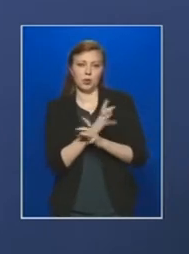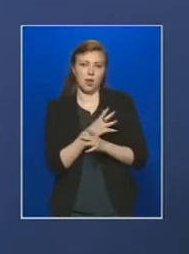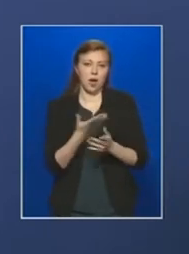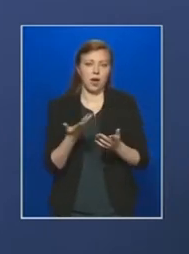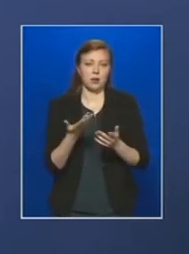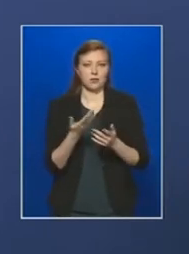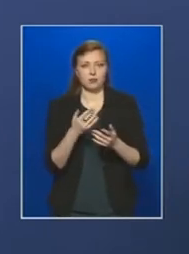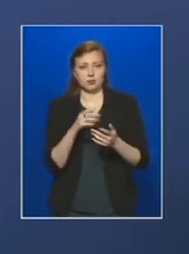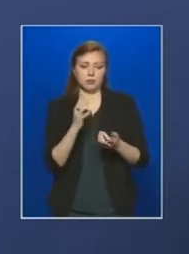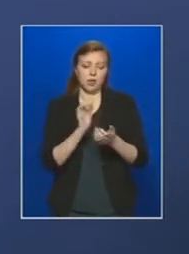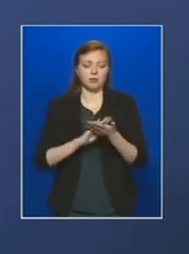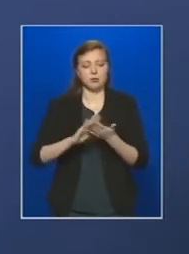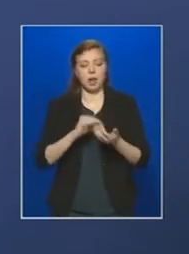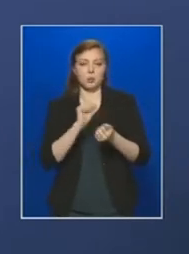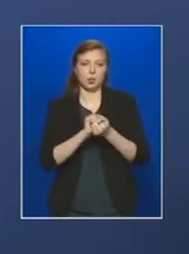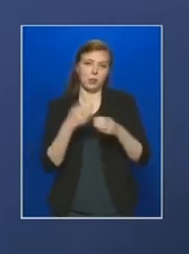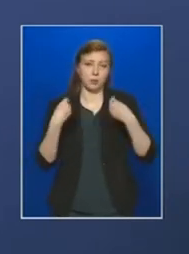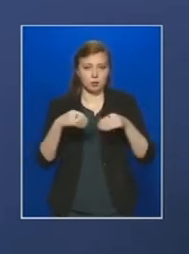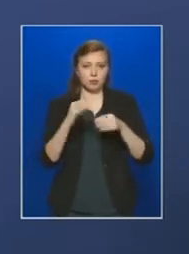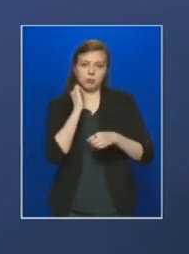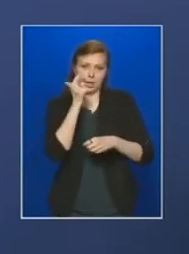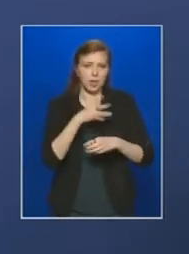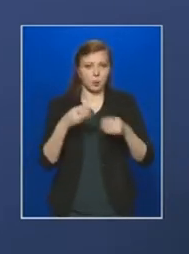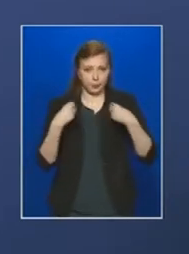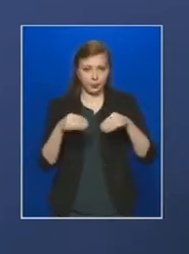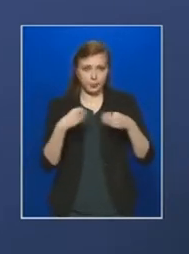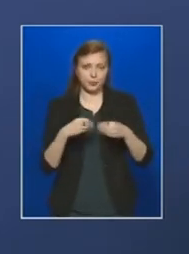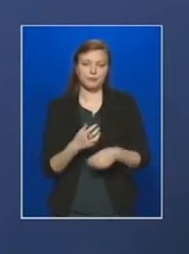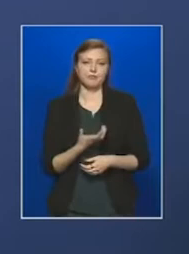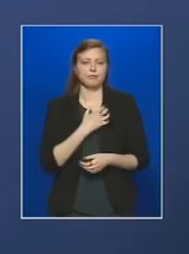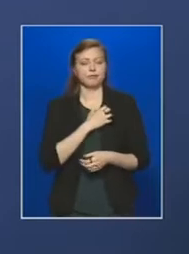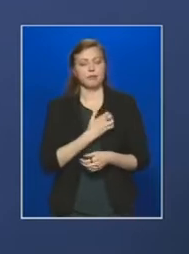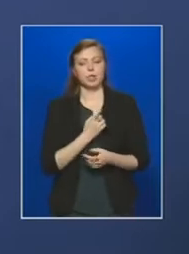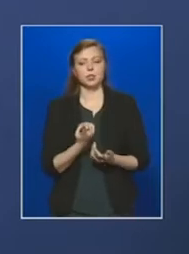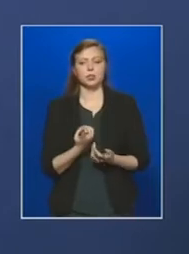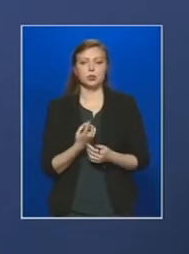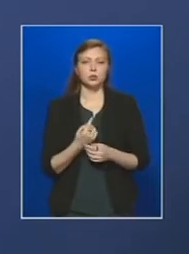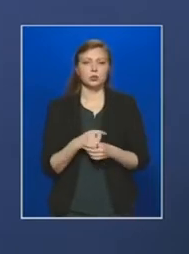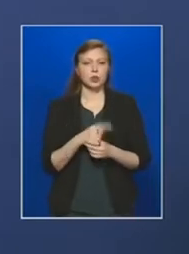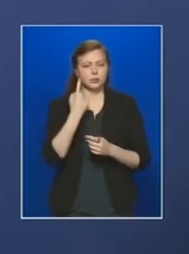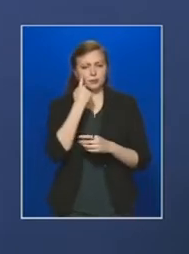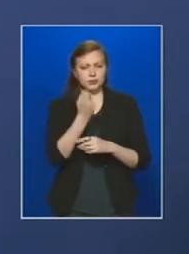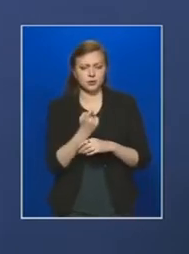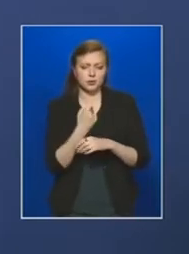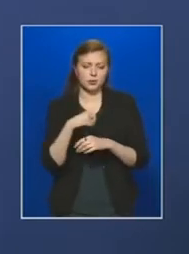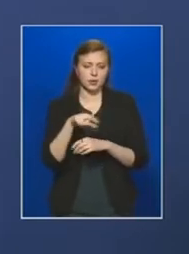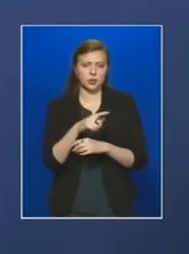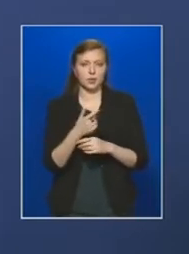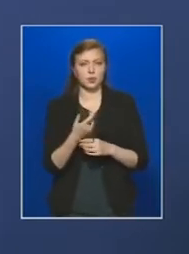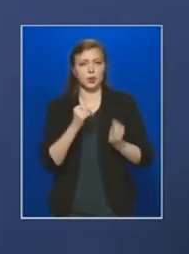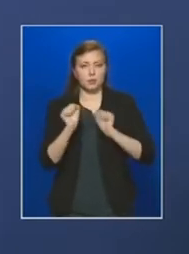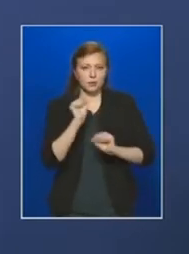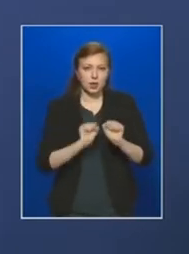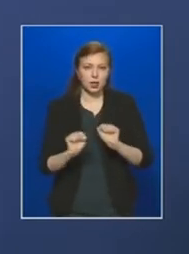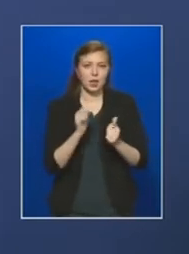járványt jellemző számok, amikről beszámolok naponta, mégis úgy vesszük észre, hogy az a